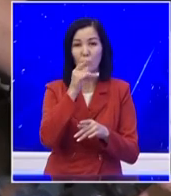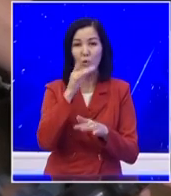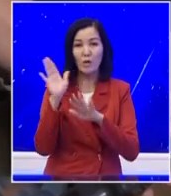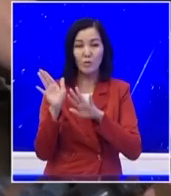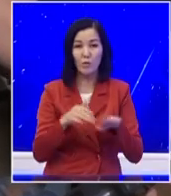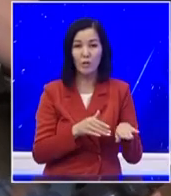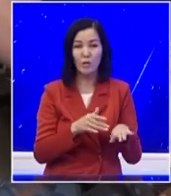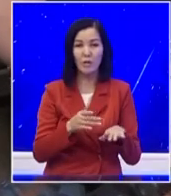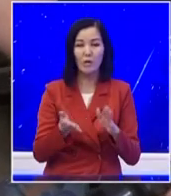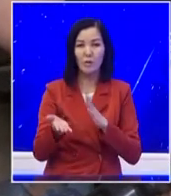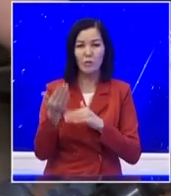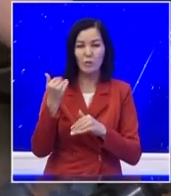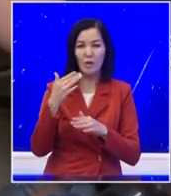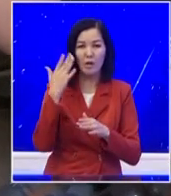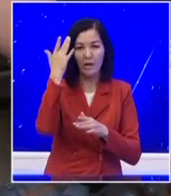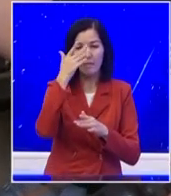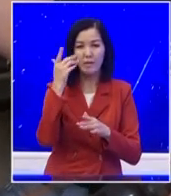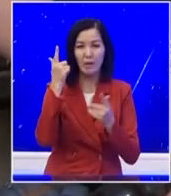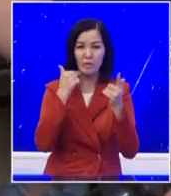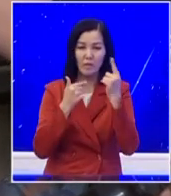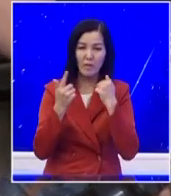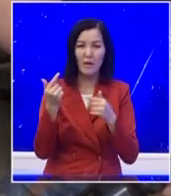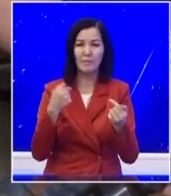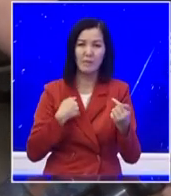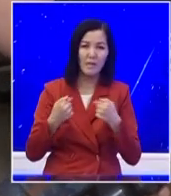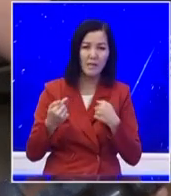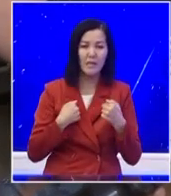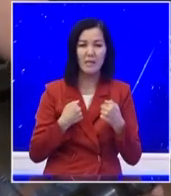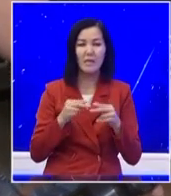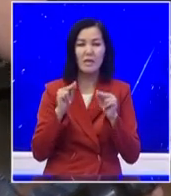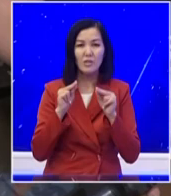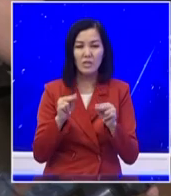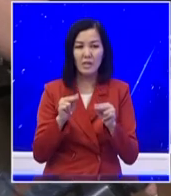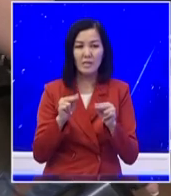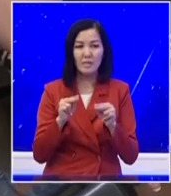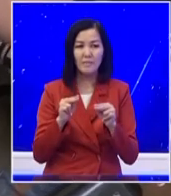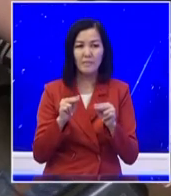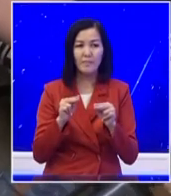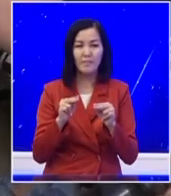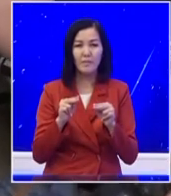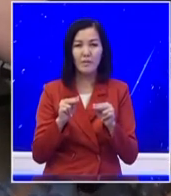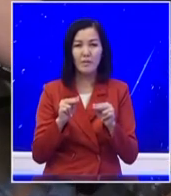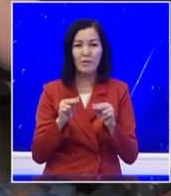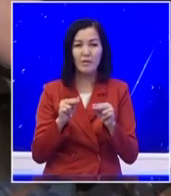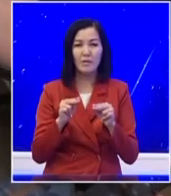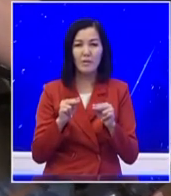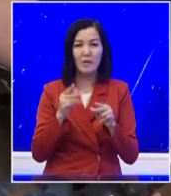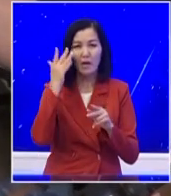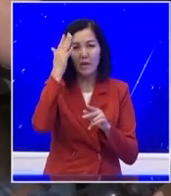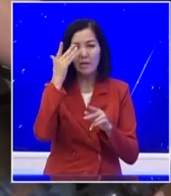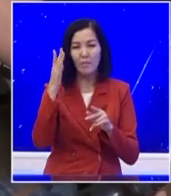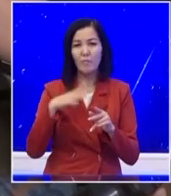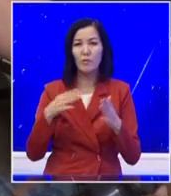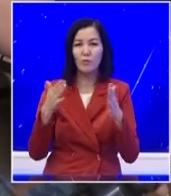бері армандап, жылап. Көптен бері шын айтсам, шын менде. Көкейімізде тұрған арман болды